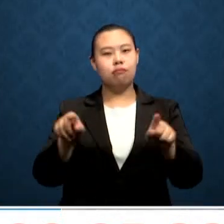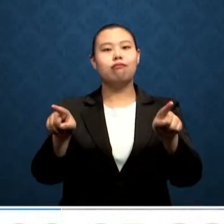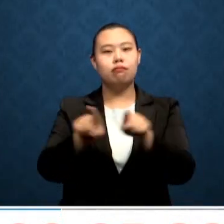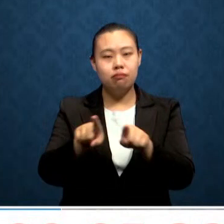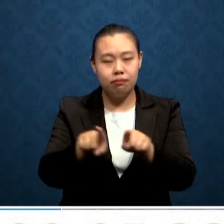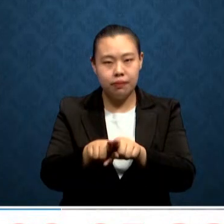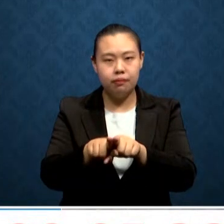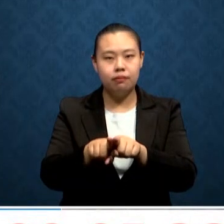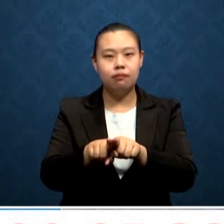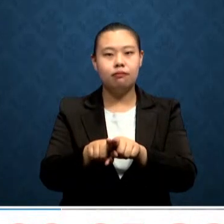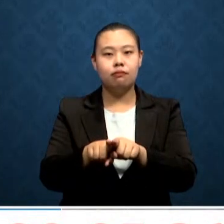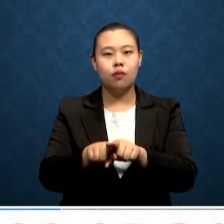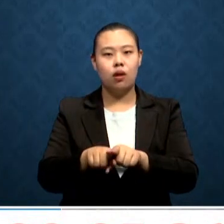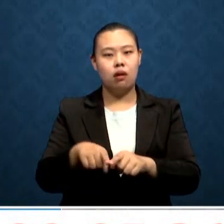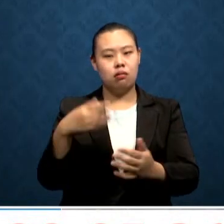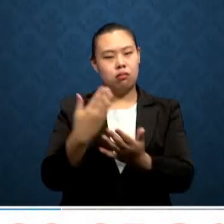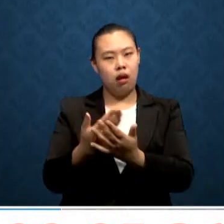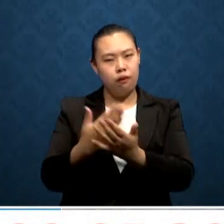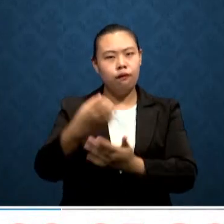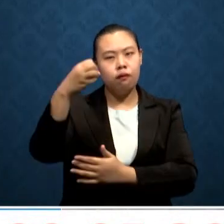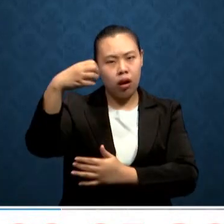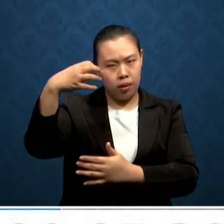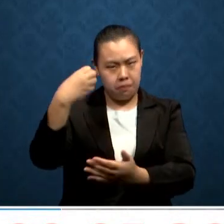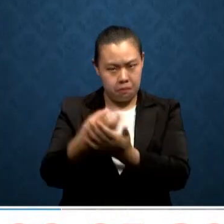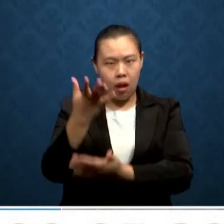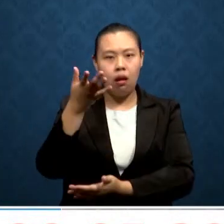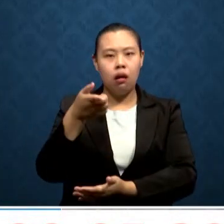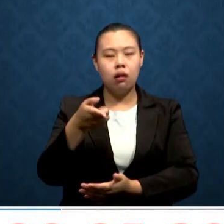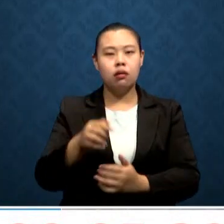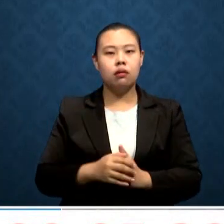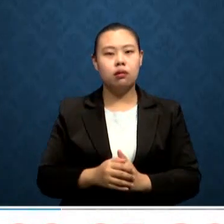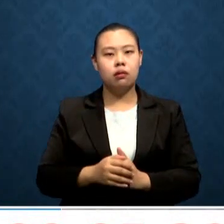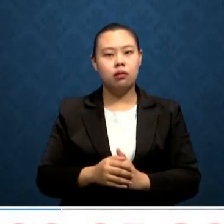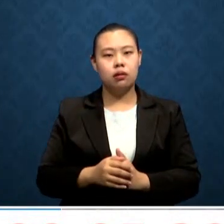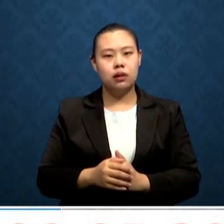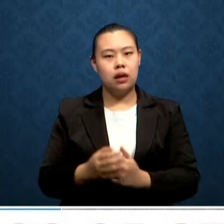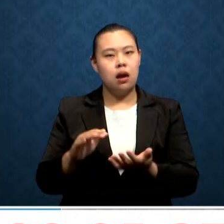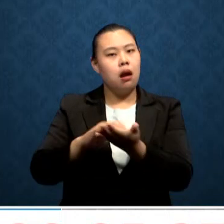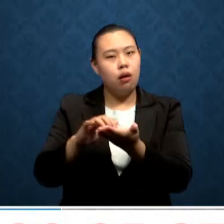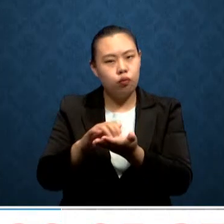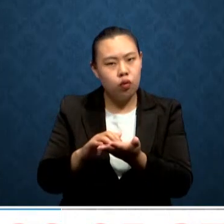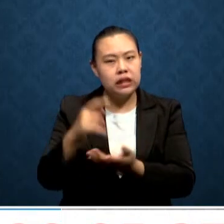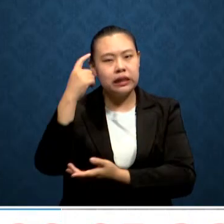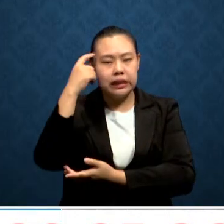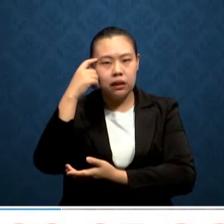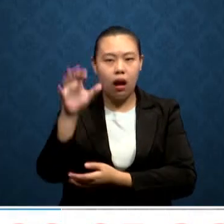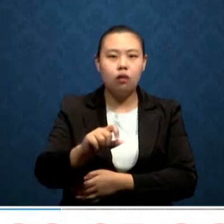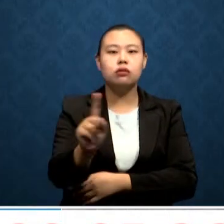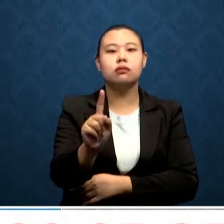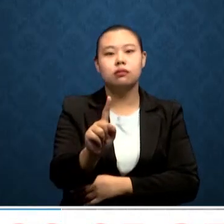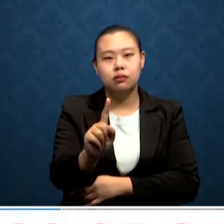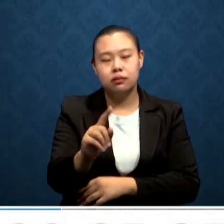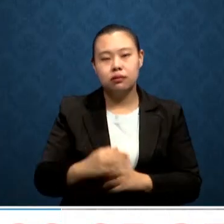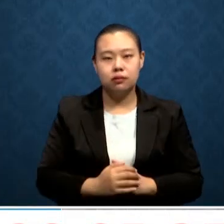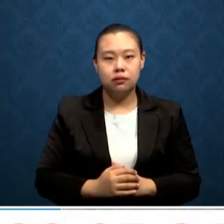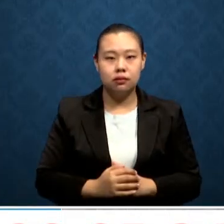ไฟแพงเกินจริงการตั้งอัตราค่าไฟฟ้าการจั